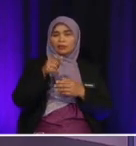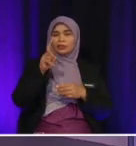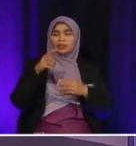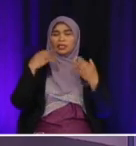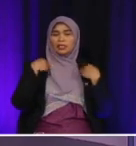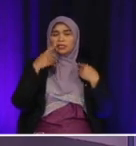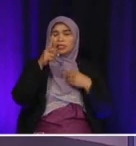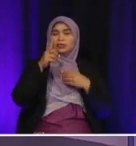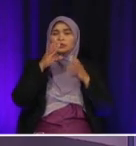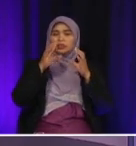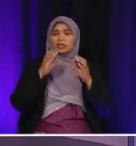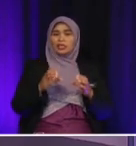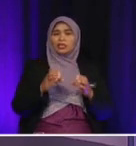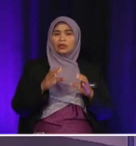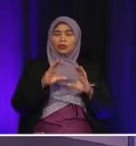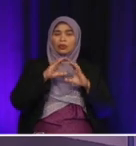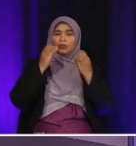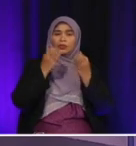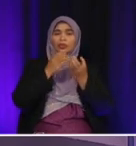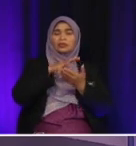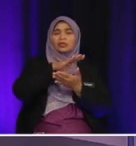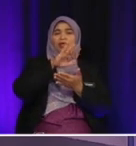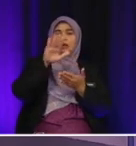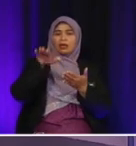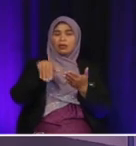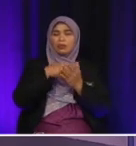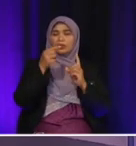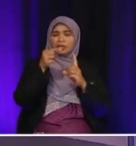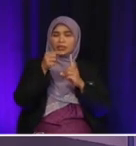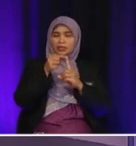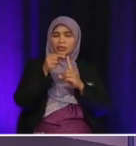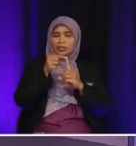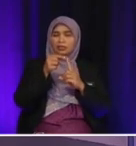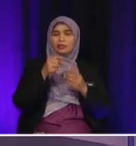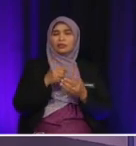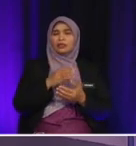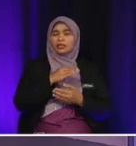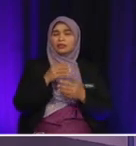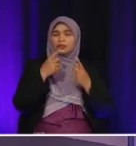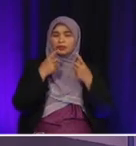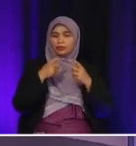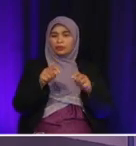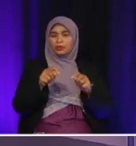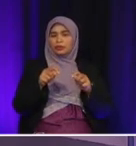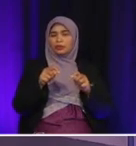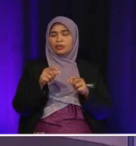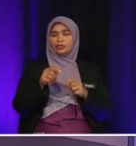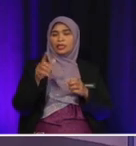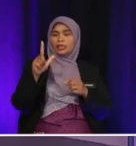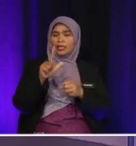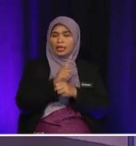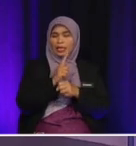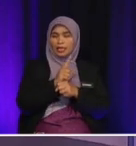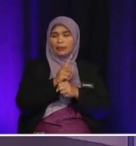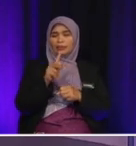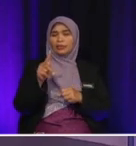teknik tekniknya ialah kumpul semua istilah-istilah ya kumpulkan semua istilah-istilahnya dan Cuba Anda lengkapkan